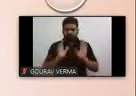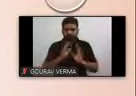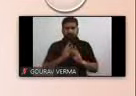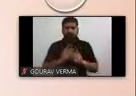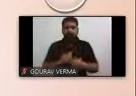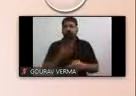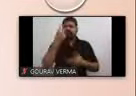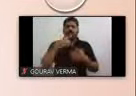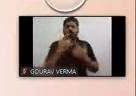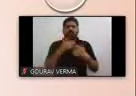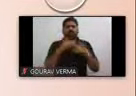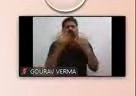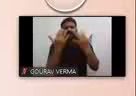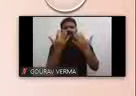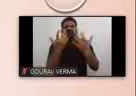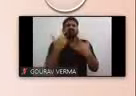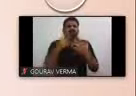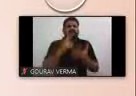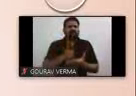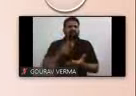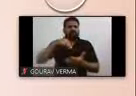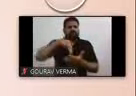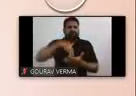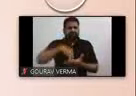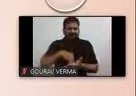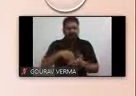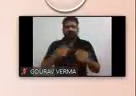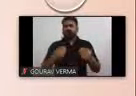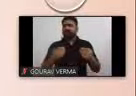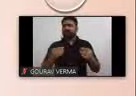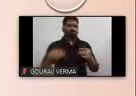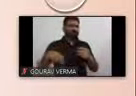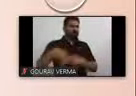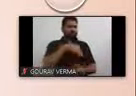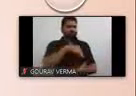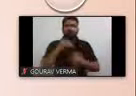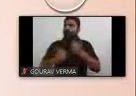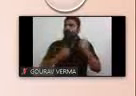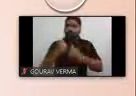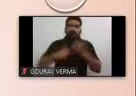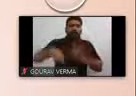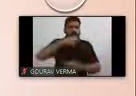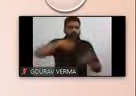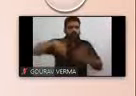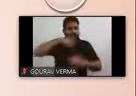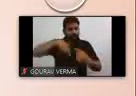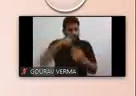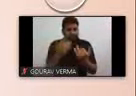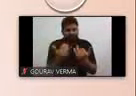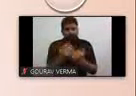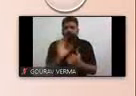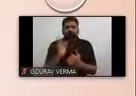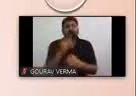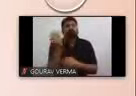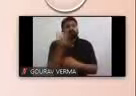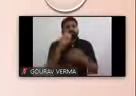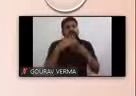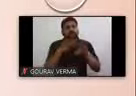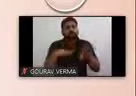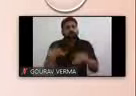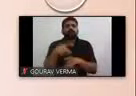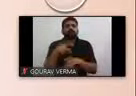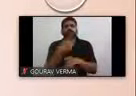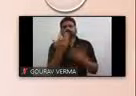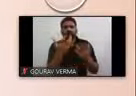है 10 मिनट के लिए, पर हम उठ के class में पूरे time दौड़ते नहीं रह सकते. Some children have the need